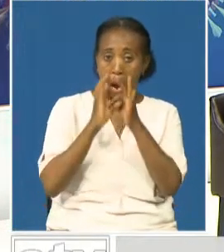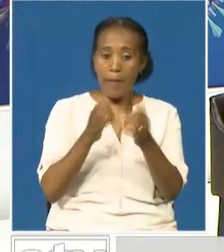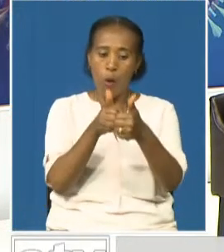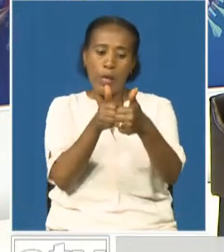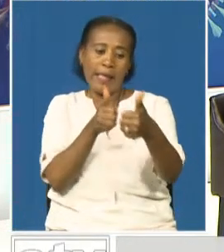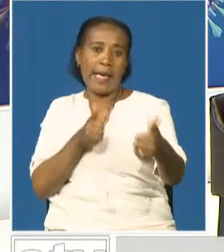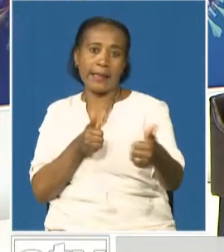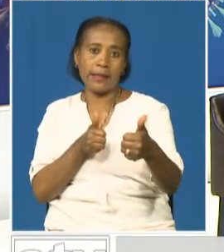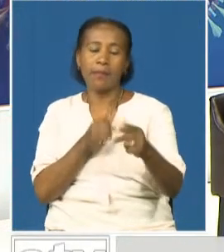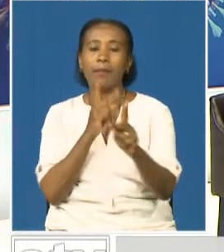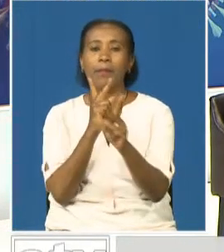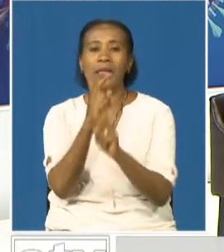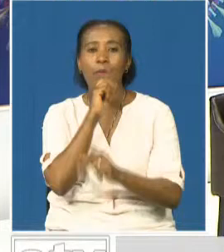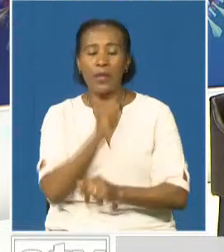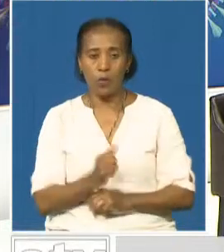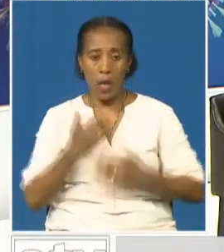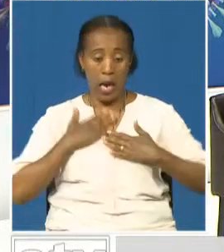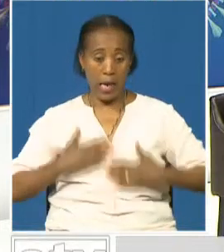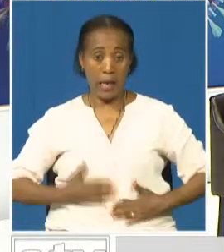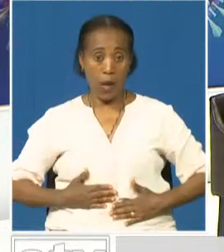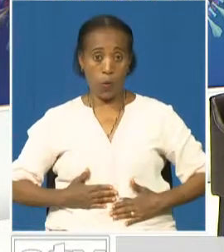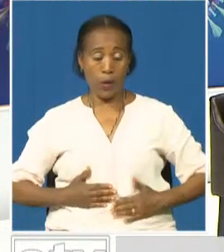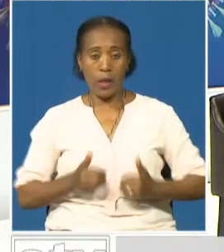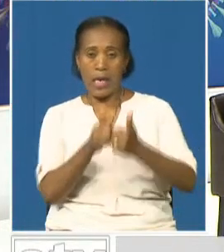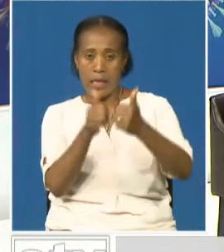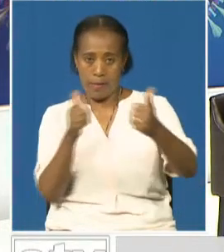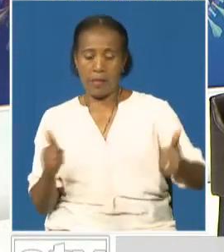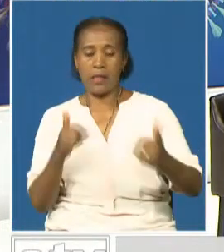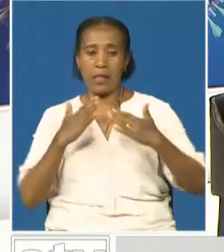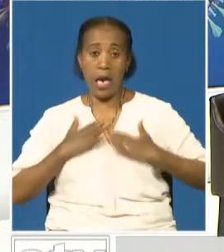ርቀትን መጠበቅ ነው።